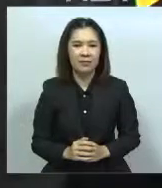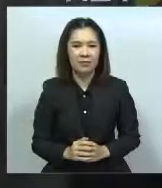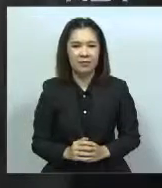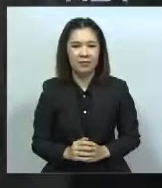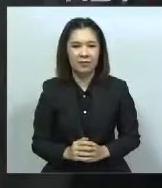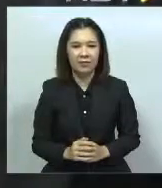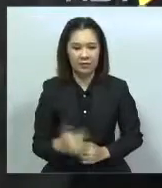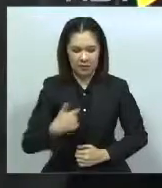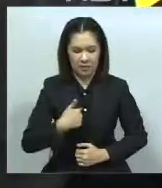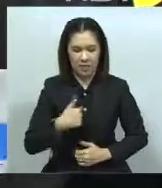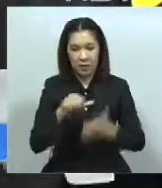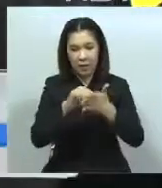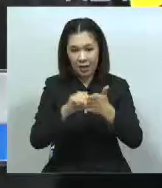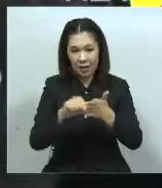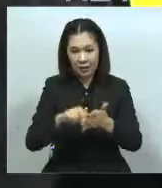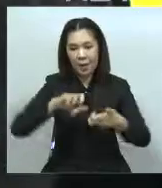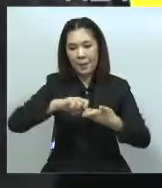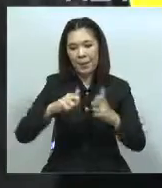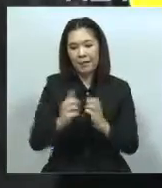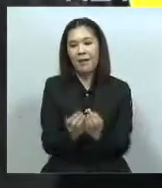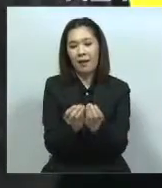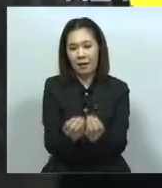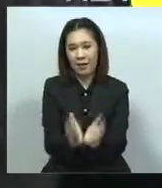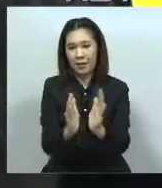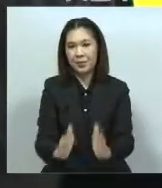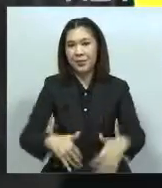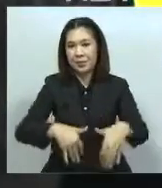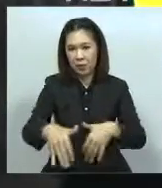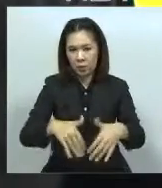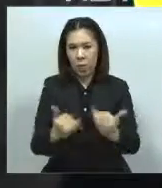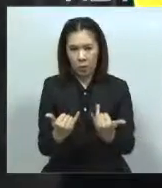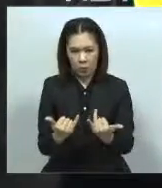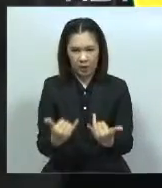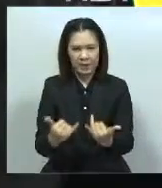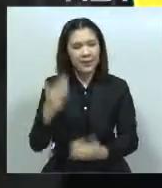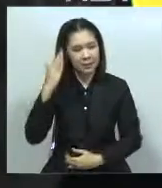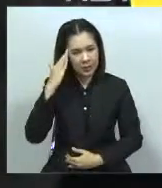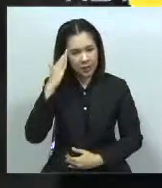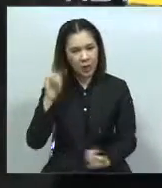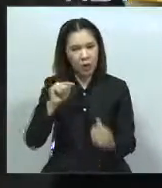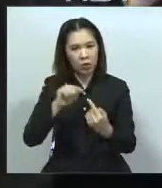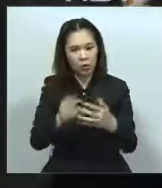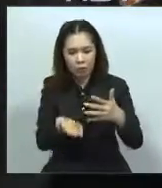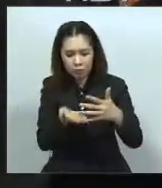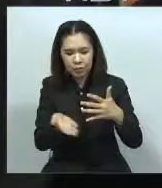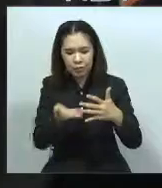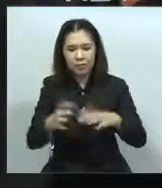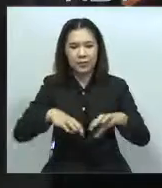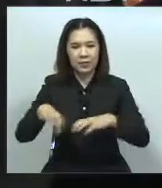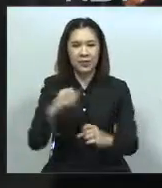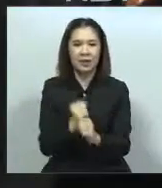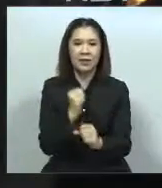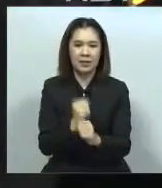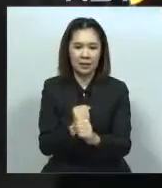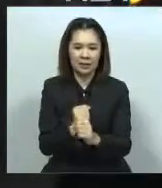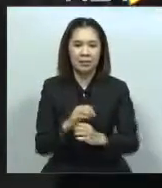ที่จะแก้ไขปัญหาให้กับพี่น้องวันนี้ก็ได้ทราบความคืบหน้าทางนิคม